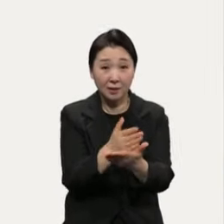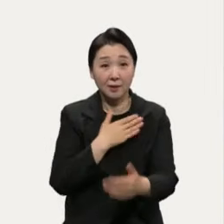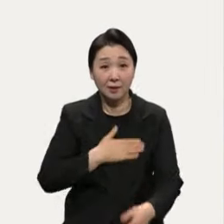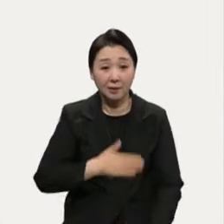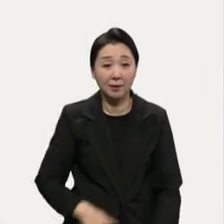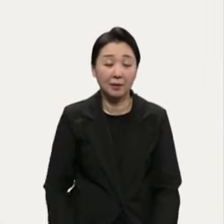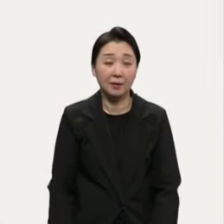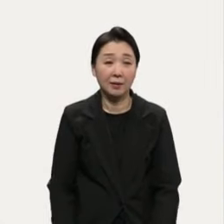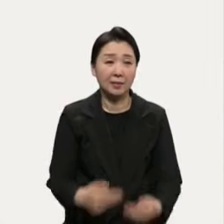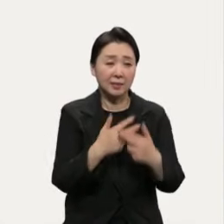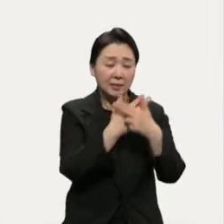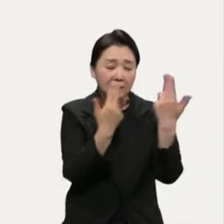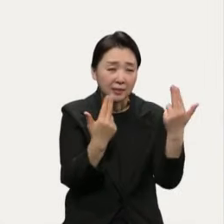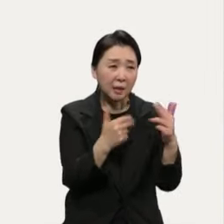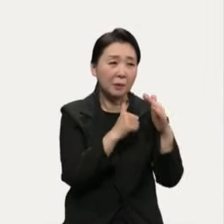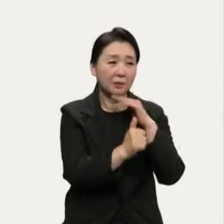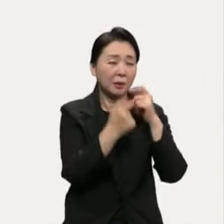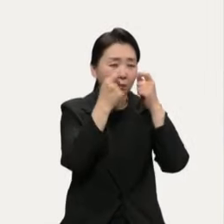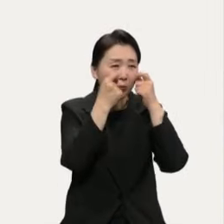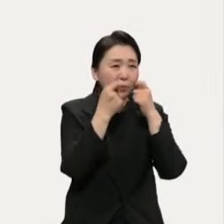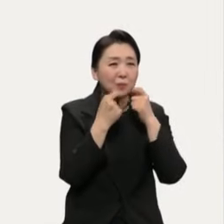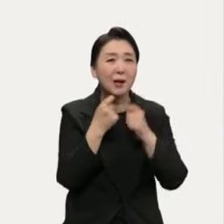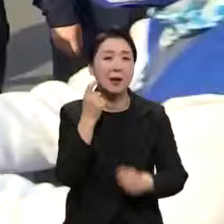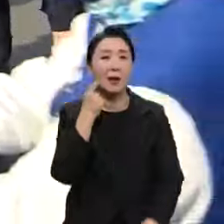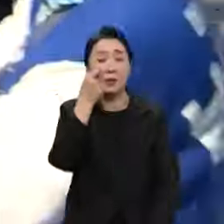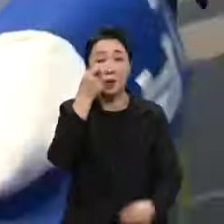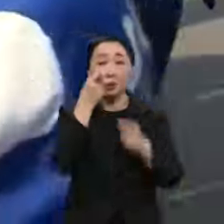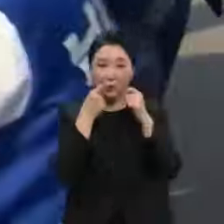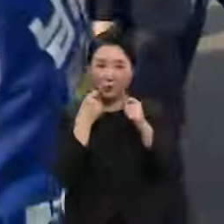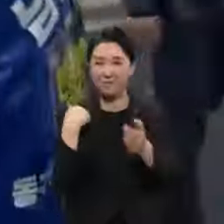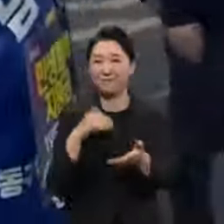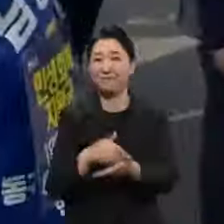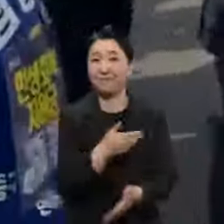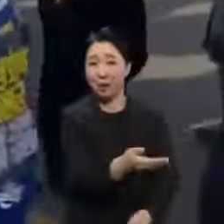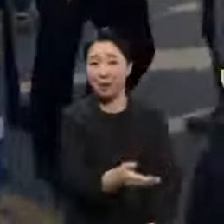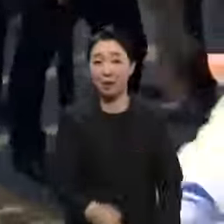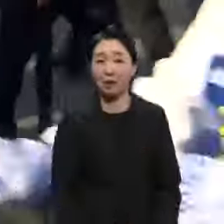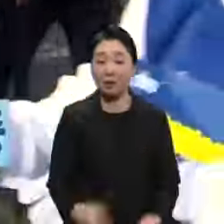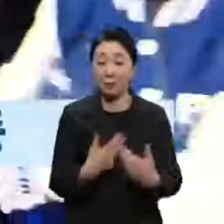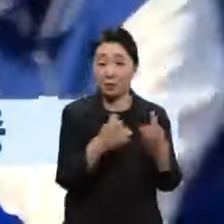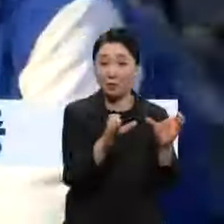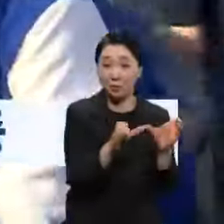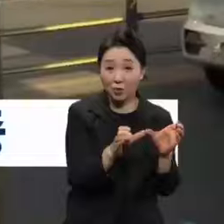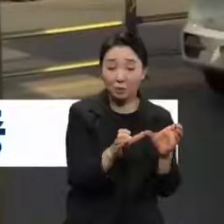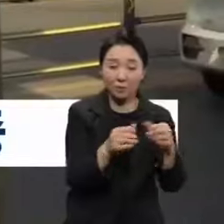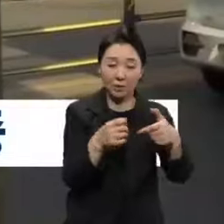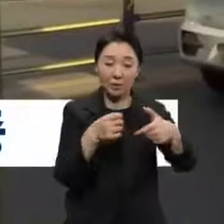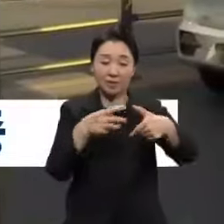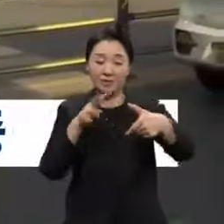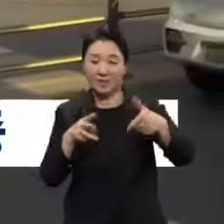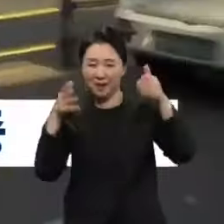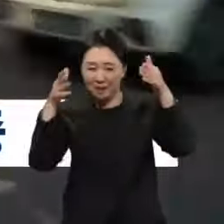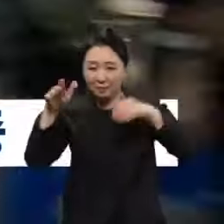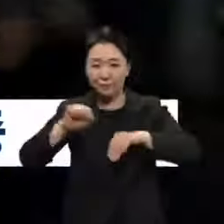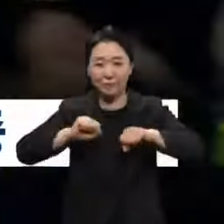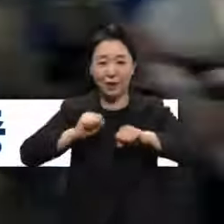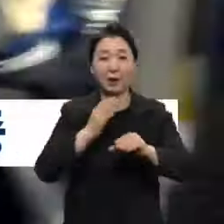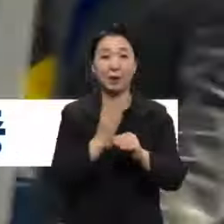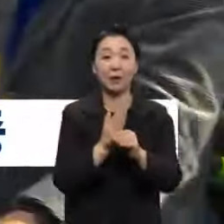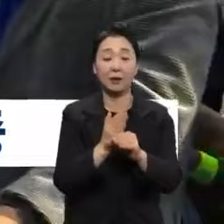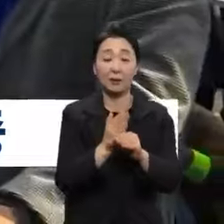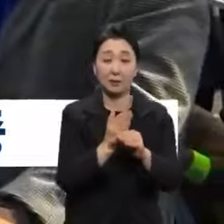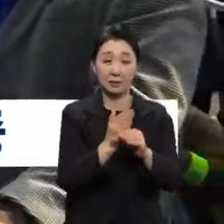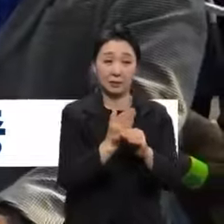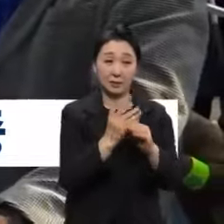눈물이 악어의 눈물이라고 돌려줬습니다. 민주당 이재명 대표는 자신의 지역구 인천에 집중했습니다. 이